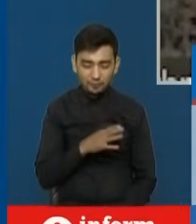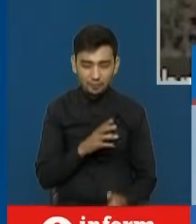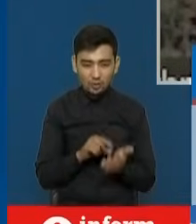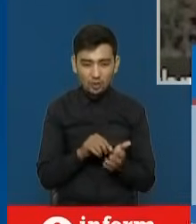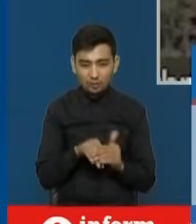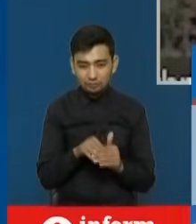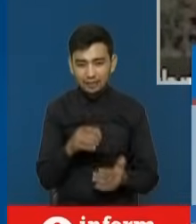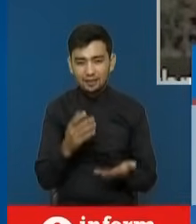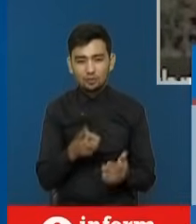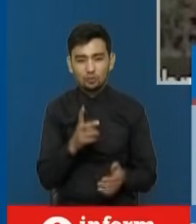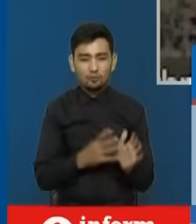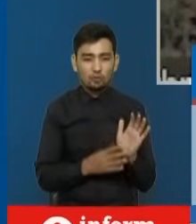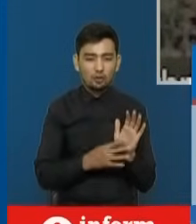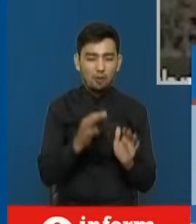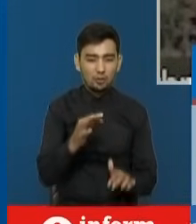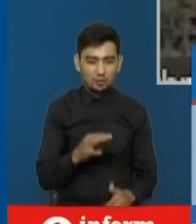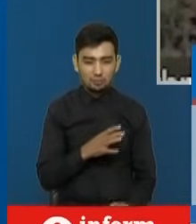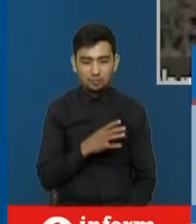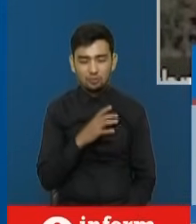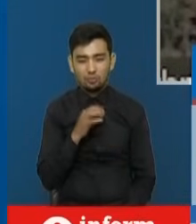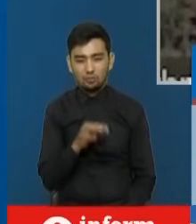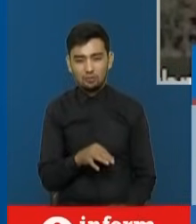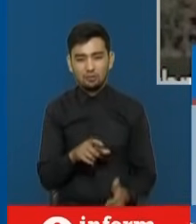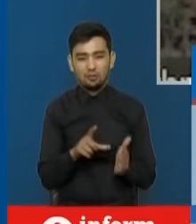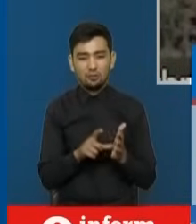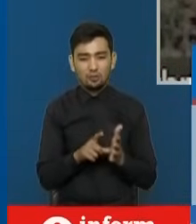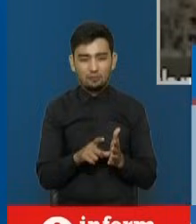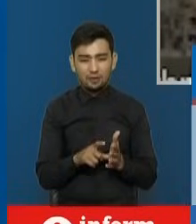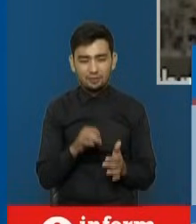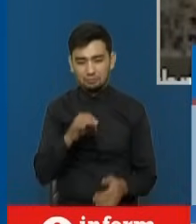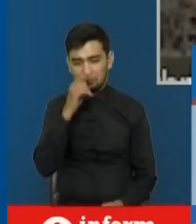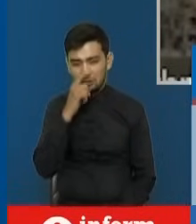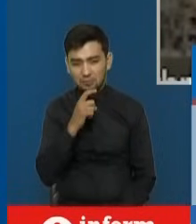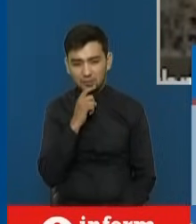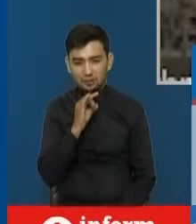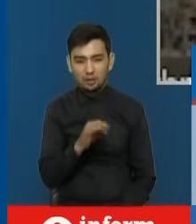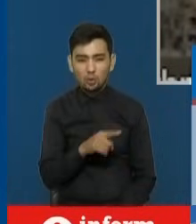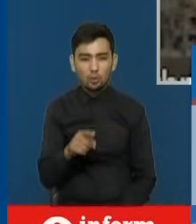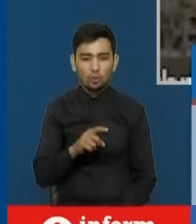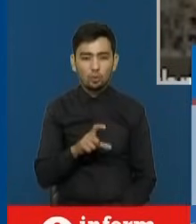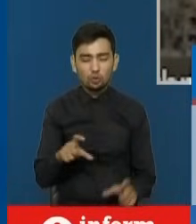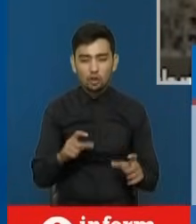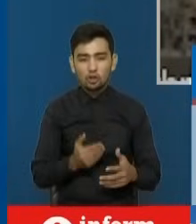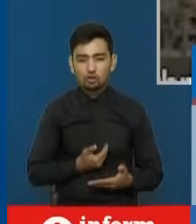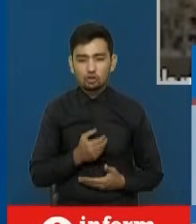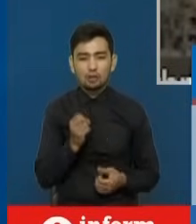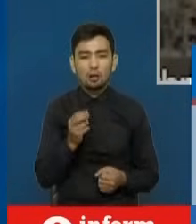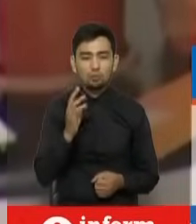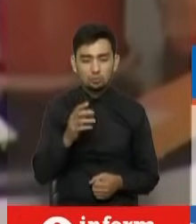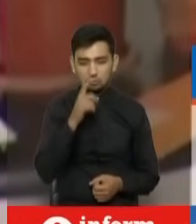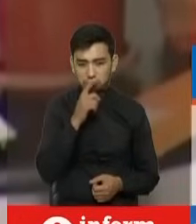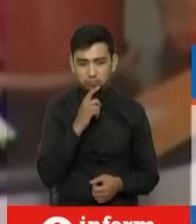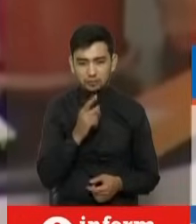большинства, примерно 90%, были в пределах 1 миллиона тенге. И непонятно, как эти люди будут жить на эти